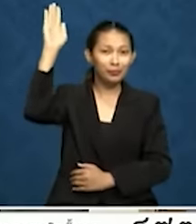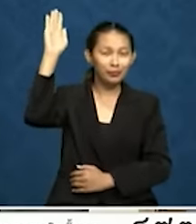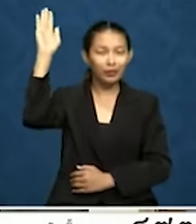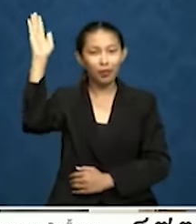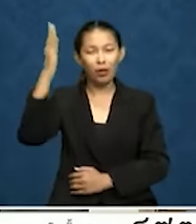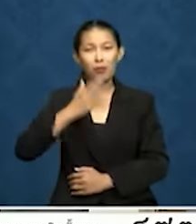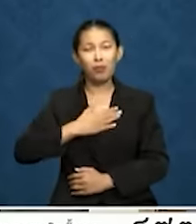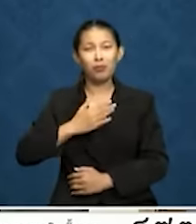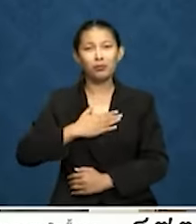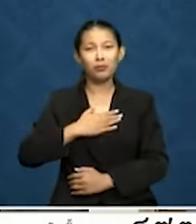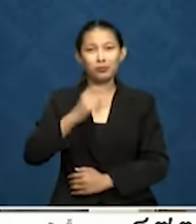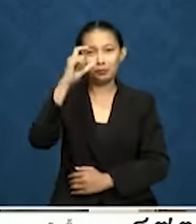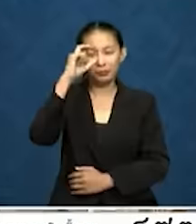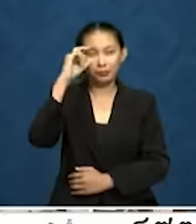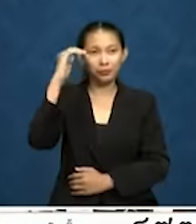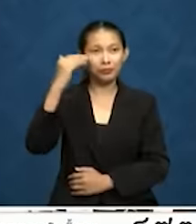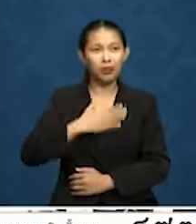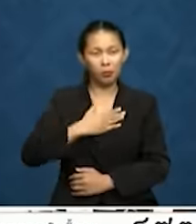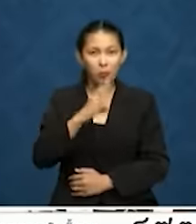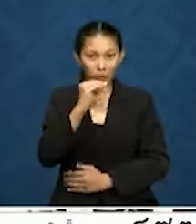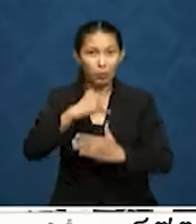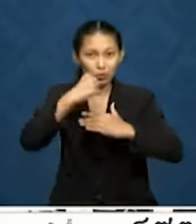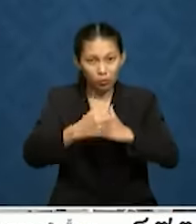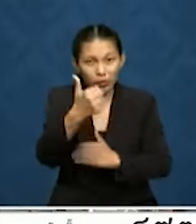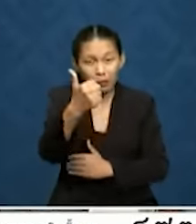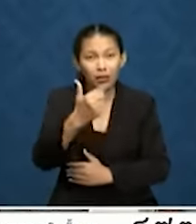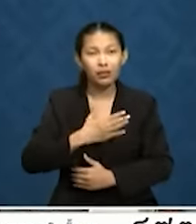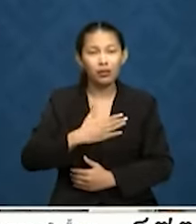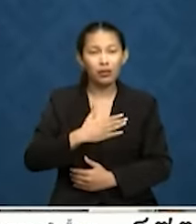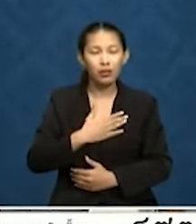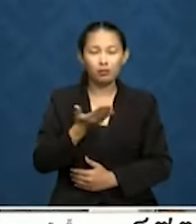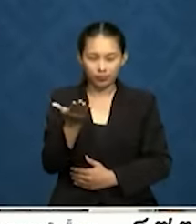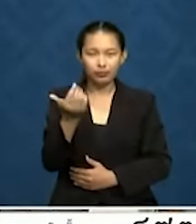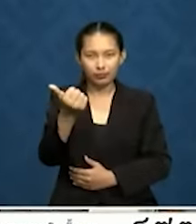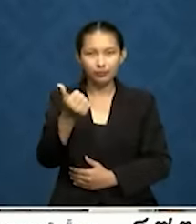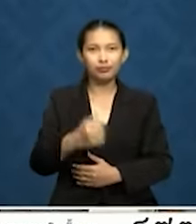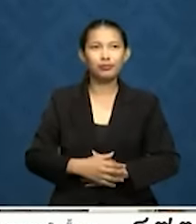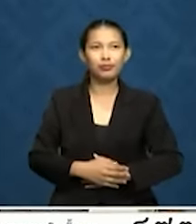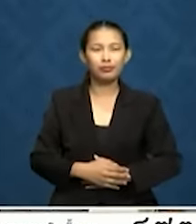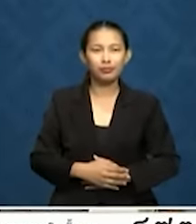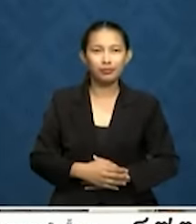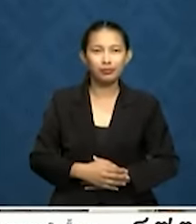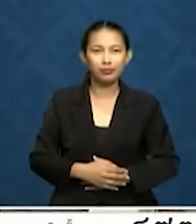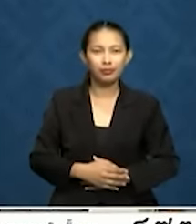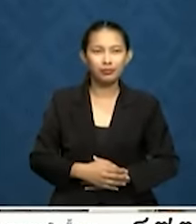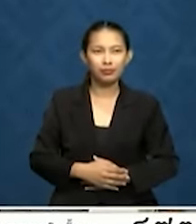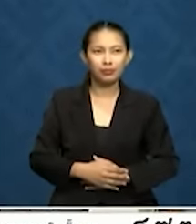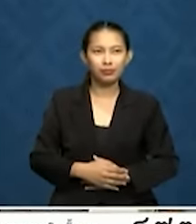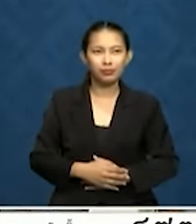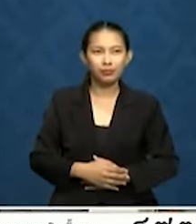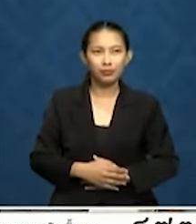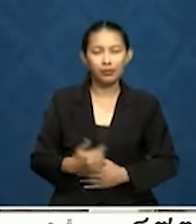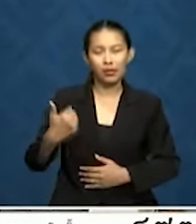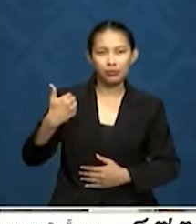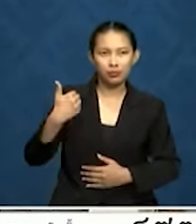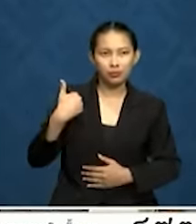ผมรังสิมันต์ โรมครับท่านประธานครับ อย่าให้ผมพูดให้จบก่อนแล้วคุณรังสิมันต์ผมก็ตอบแบบผมได้นะครับนะครับก็มีการ